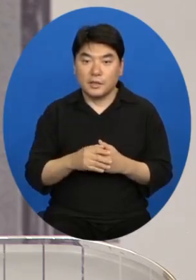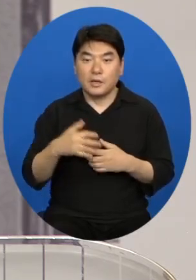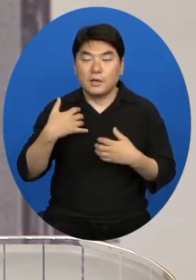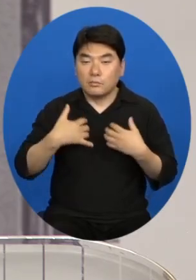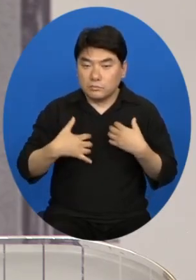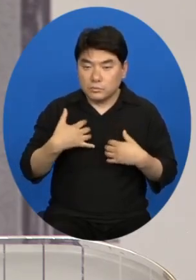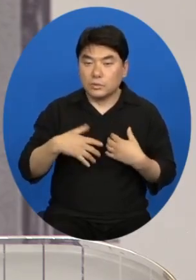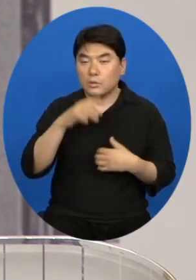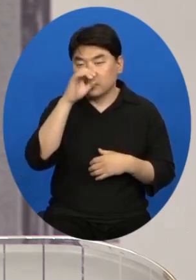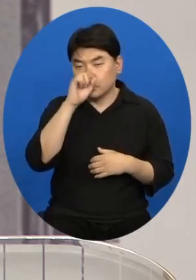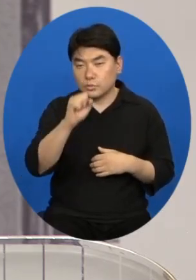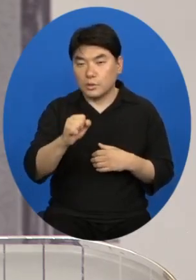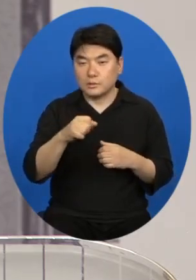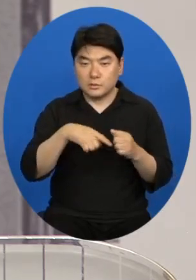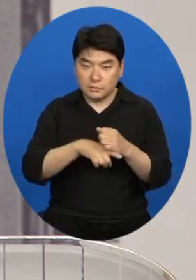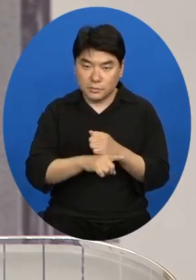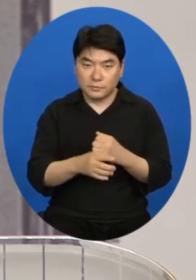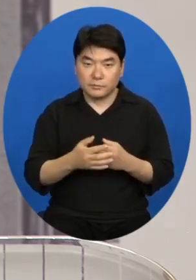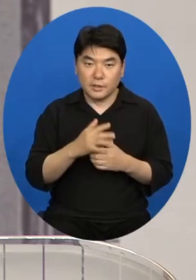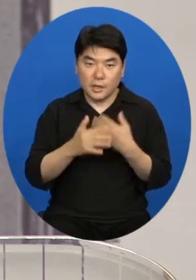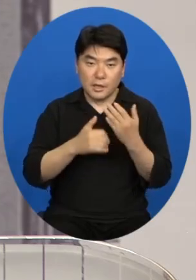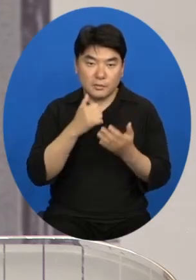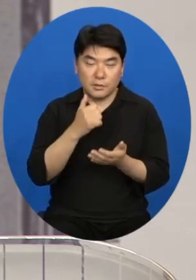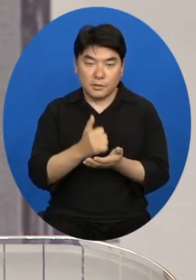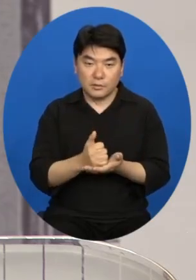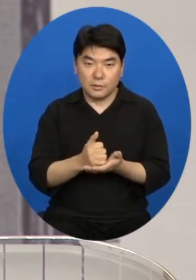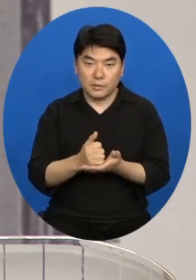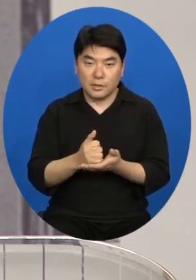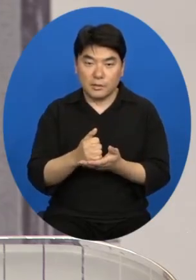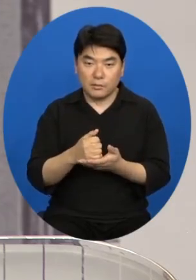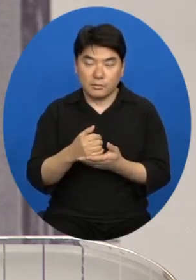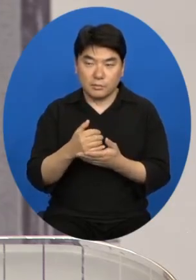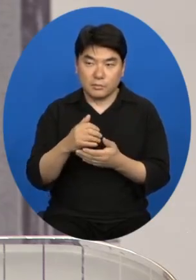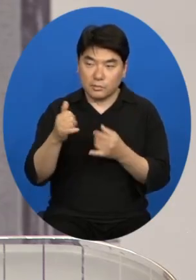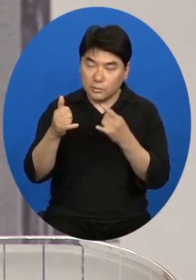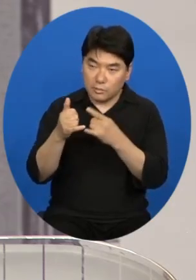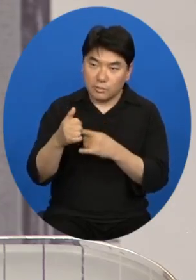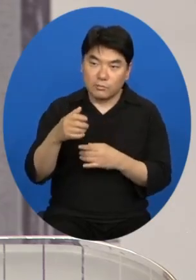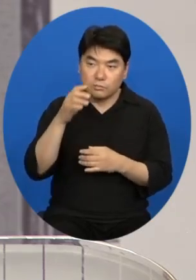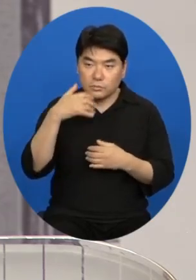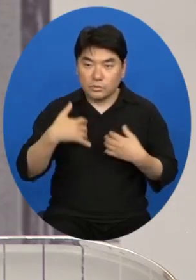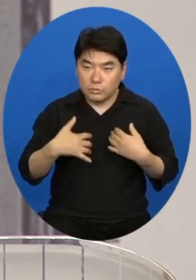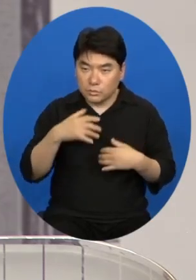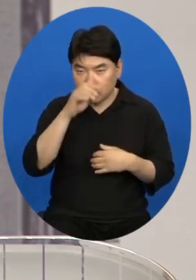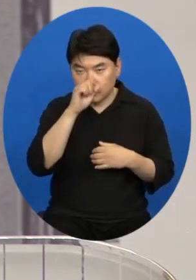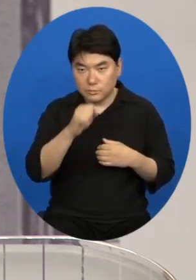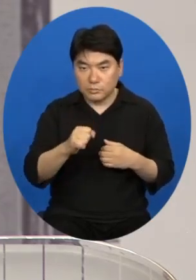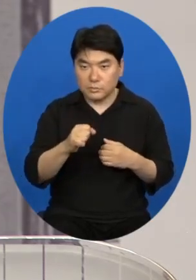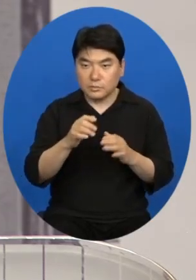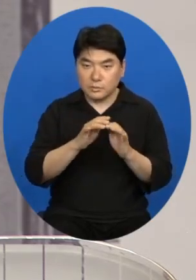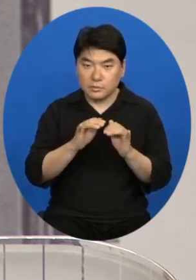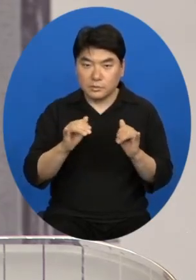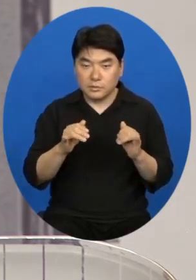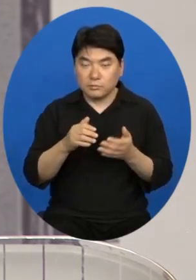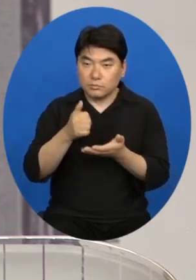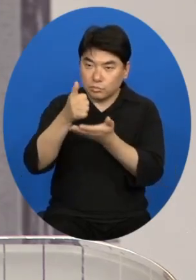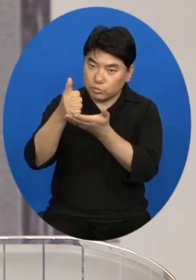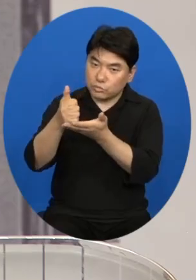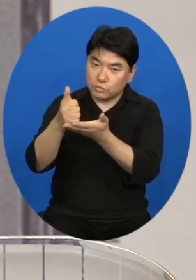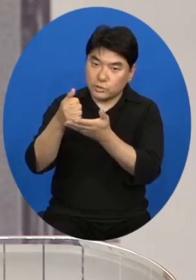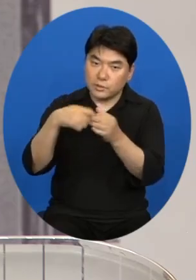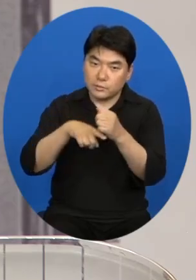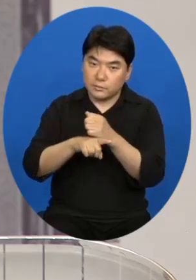동사입니다. 그러니까 하나님께서 탐내는 사람이란 뜻이에요. 이걸 명사형으로 바꾸면 하나님께서